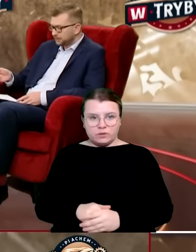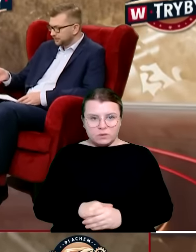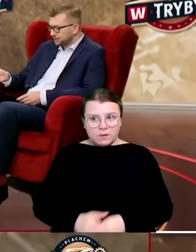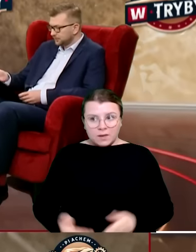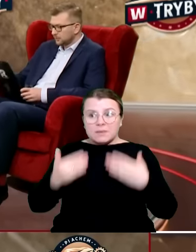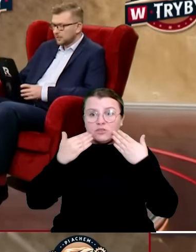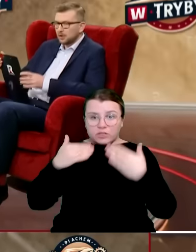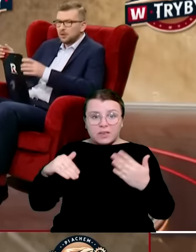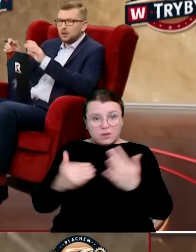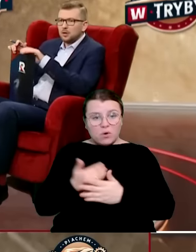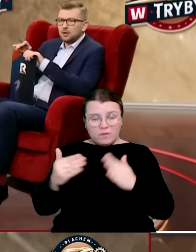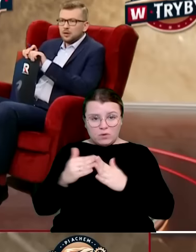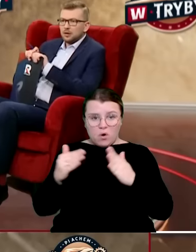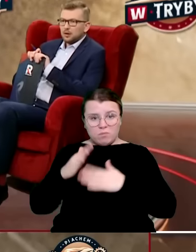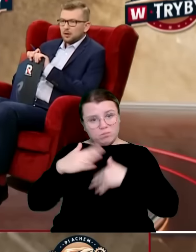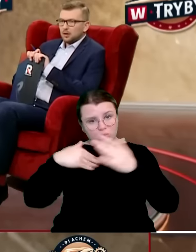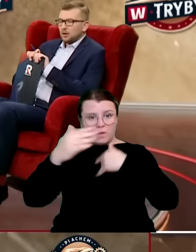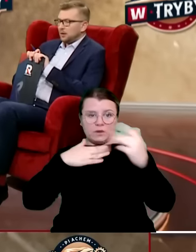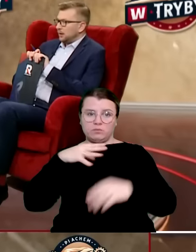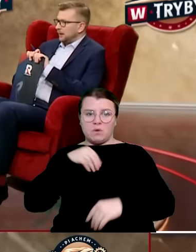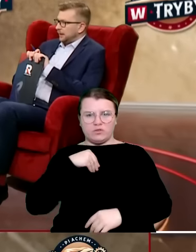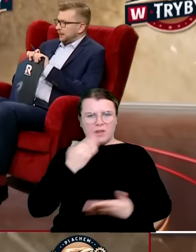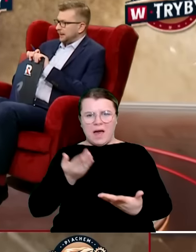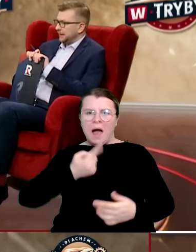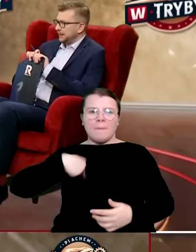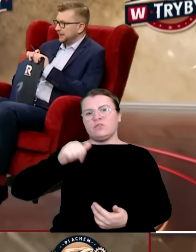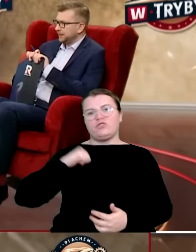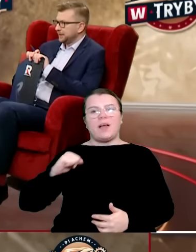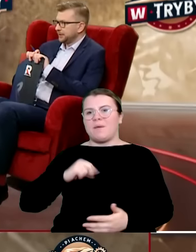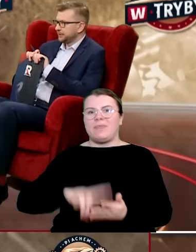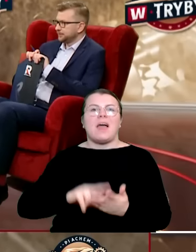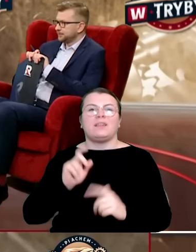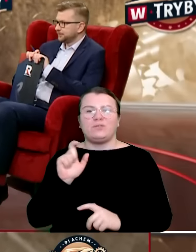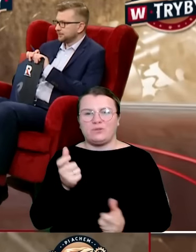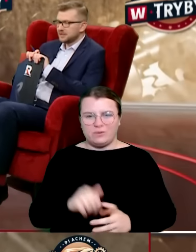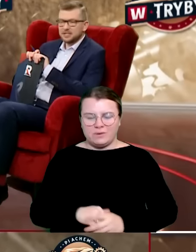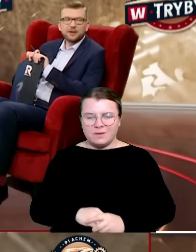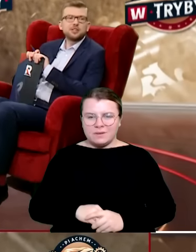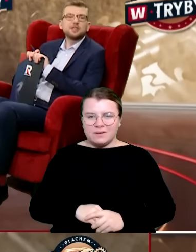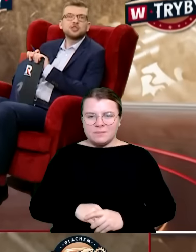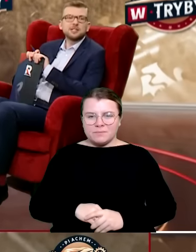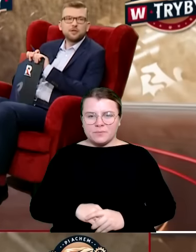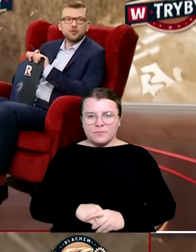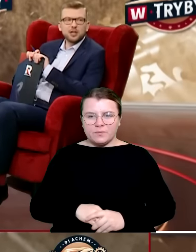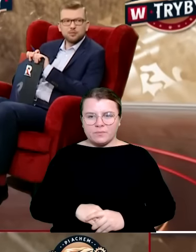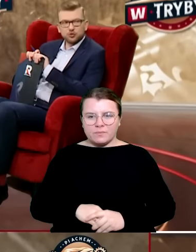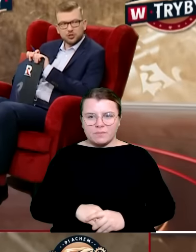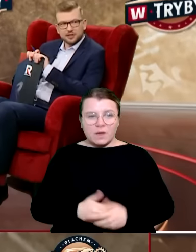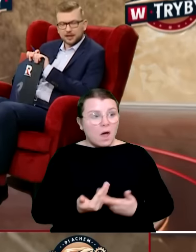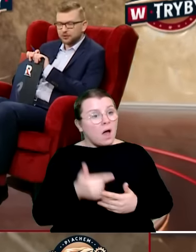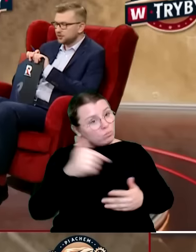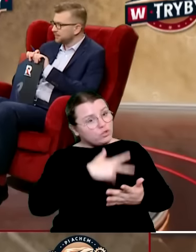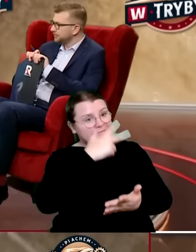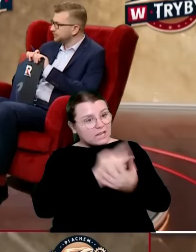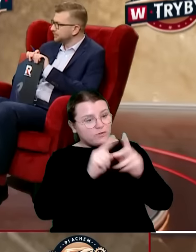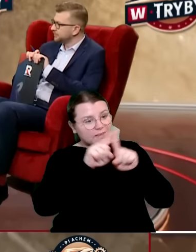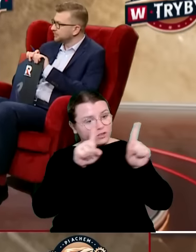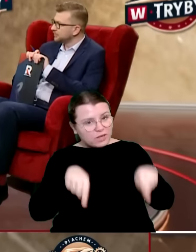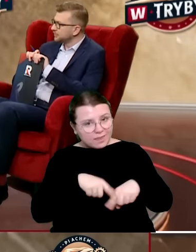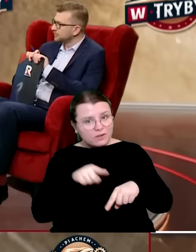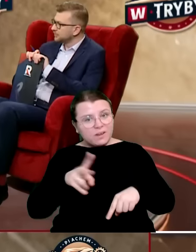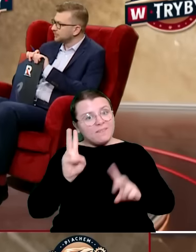domu. I to już. To na co my czekamy? Ale żeby coś pozytywnego powiedzieć, to... Zaświadczenie, że jest powodziane. Z jednej strony